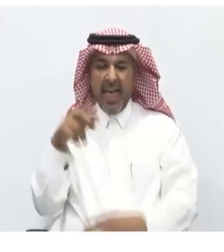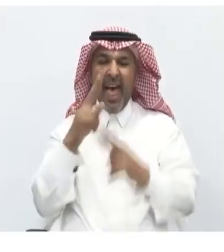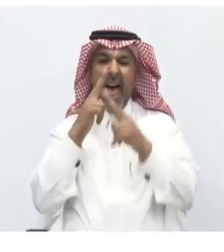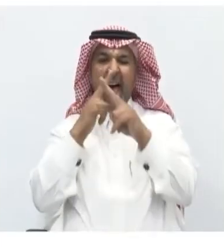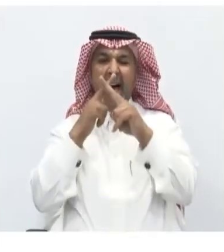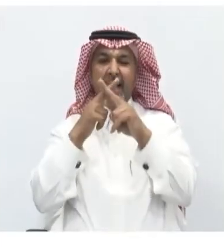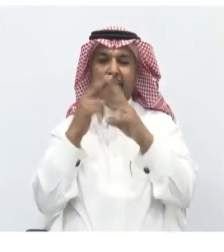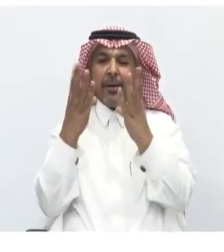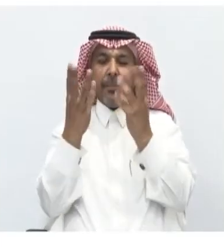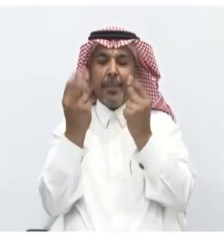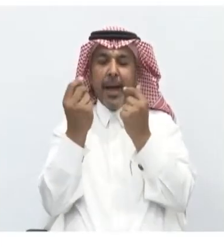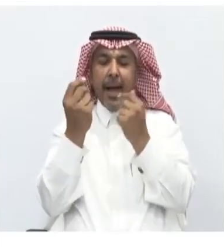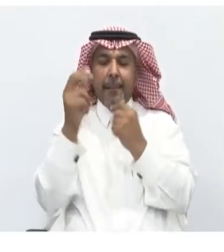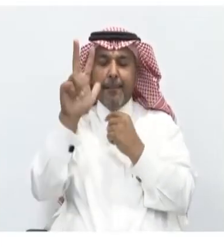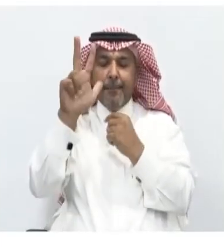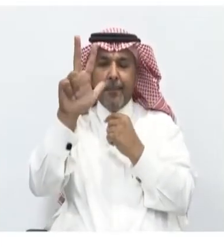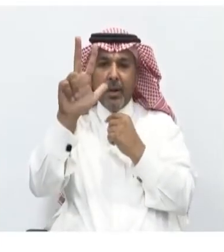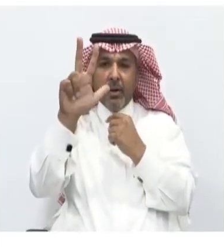الموليه